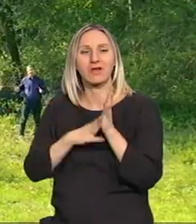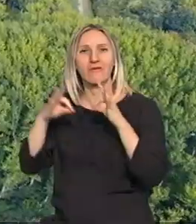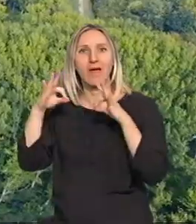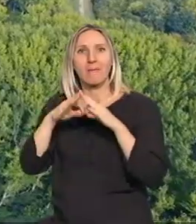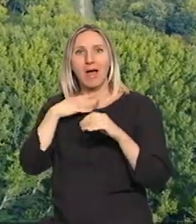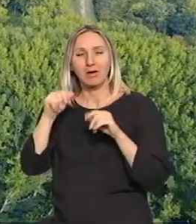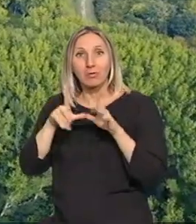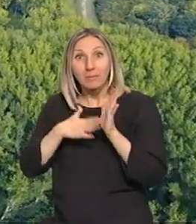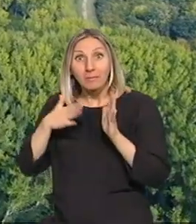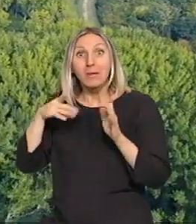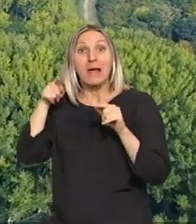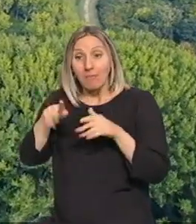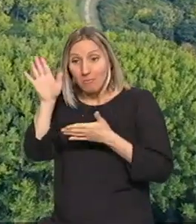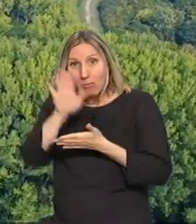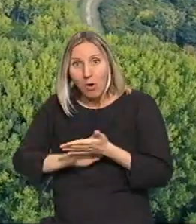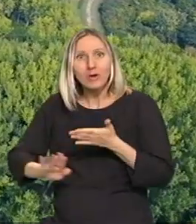razvije.